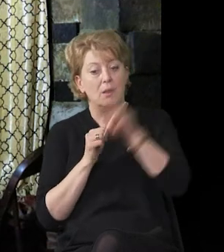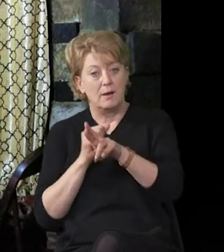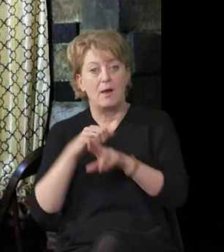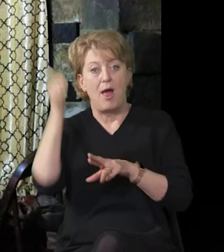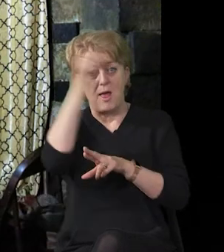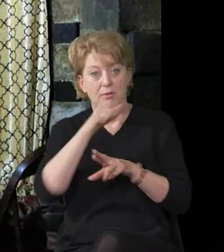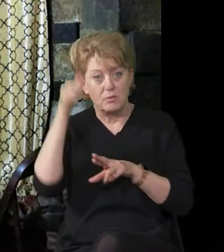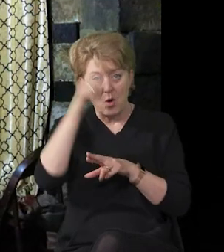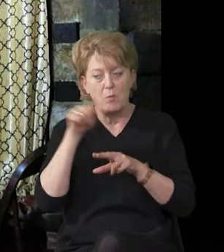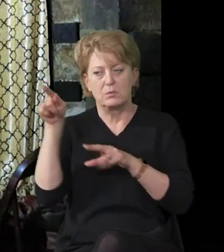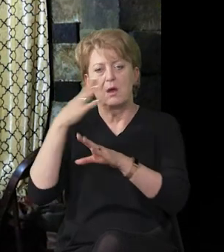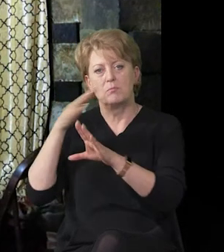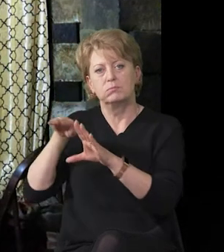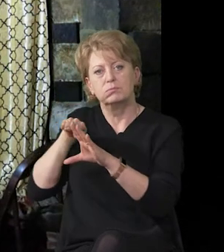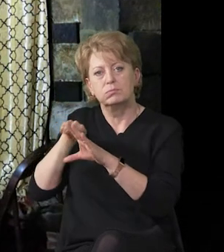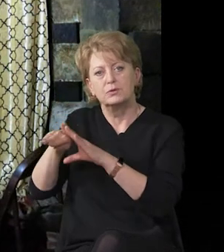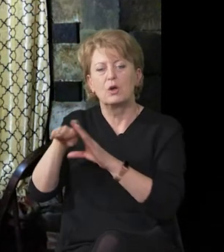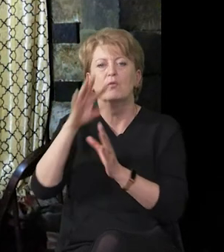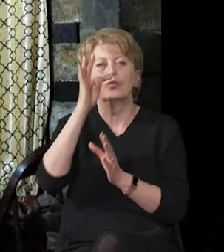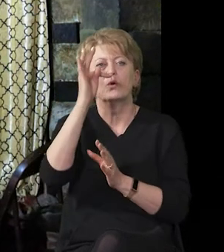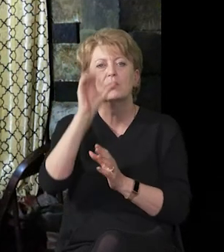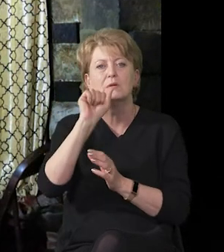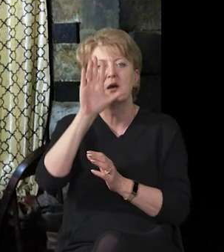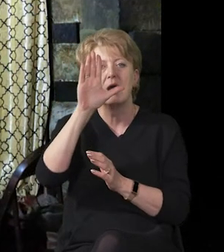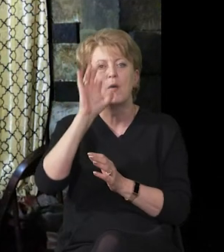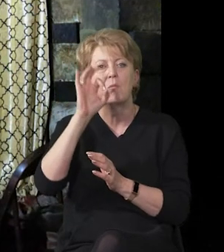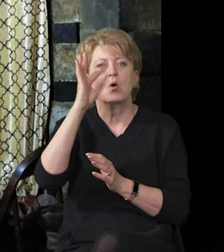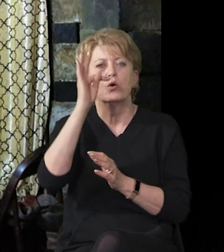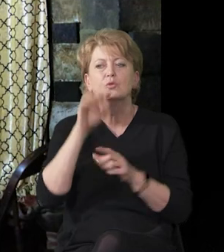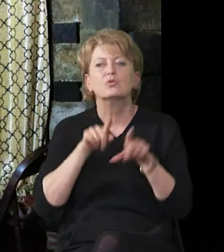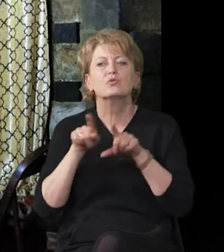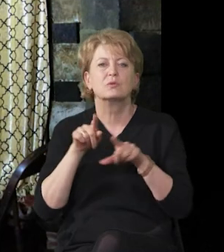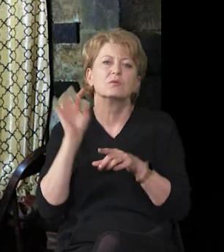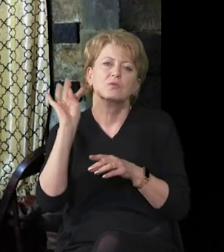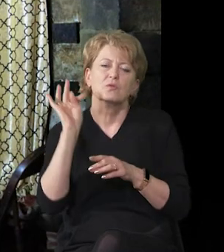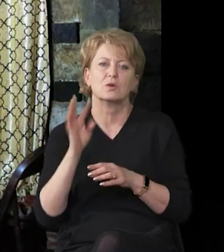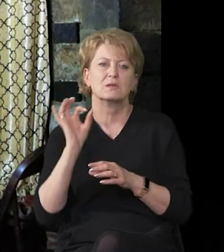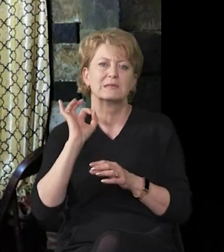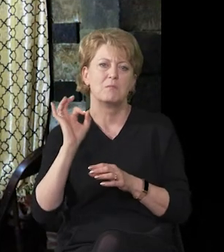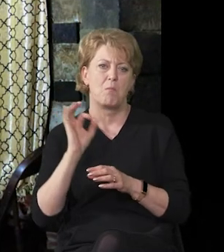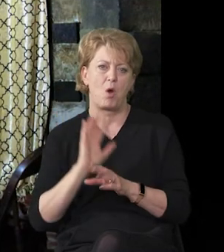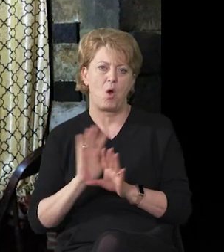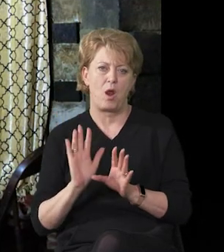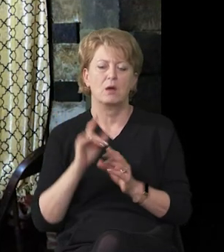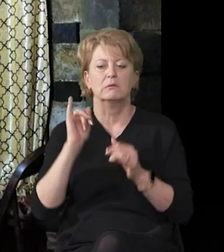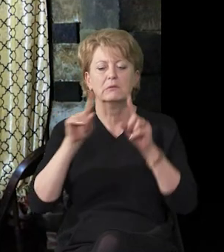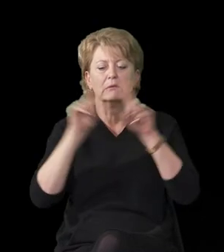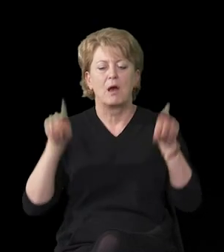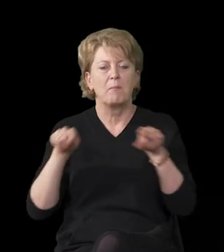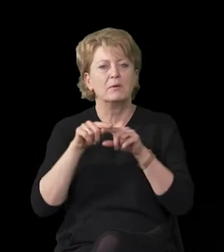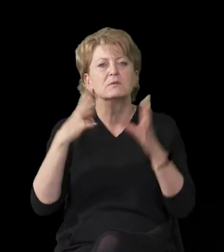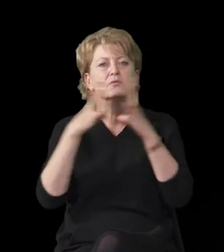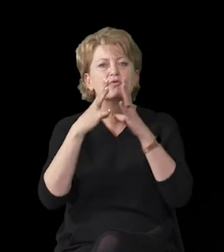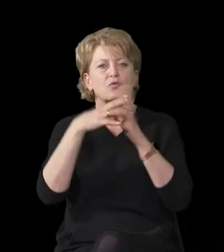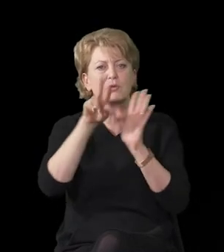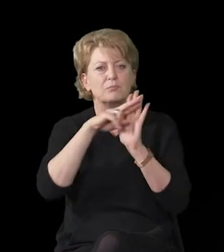miejscu przechowuje się taboty, czyli te symboliczne arki przymierza i tablice dziesięciorga przykazań.